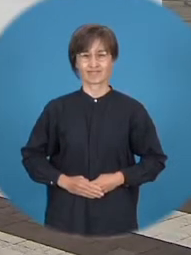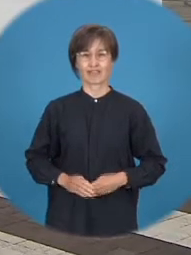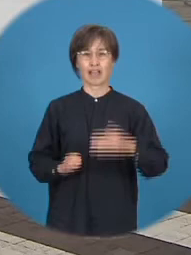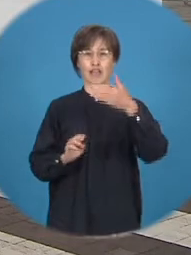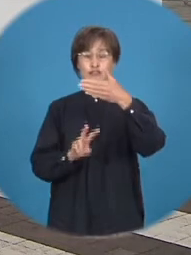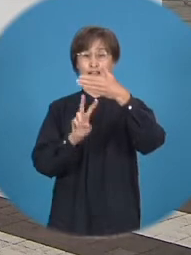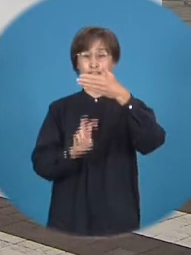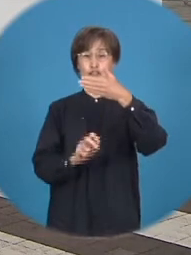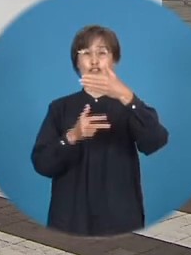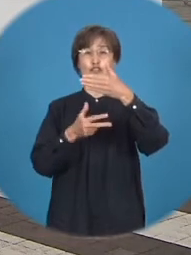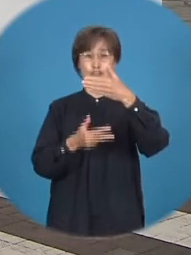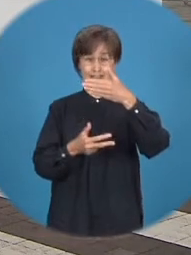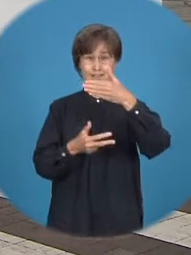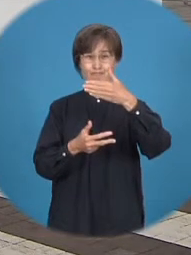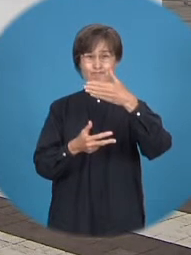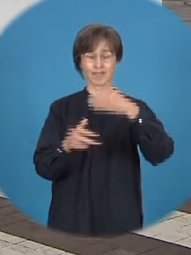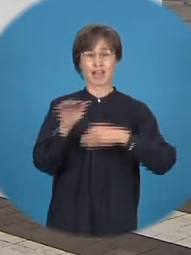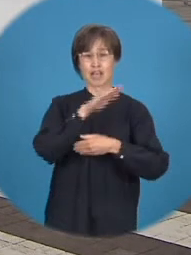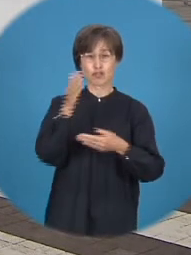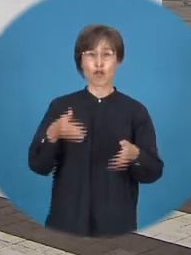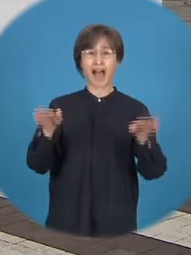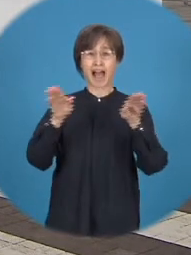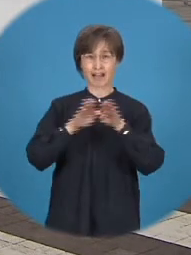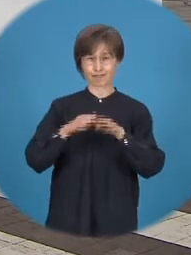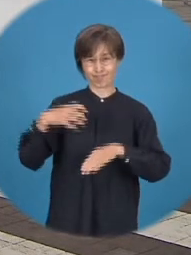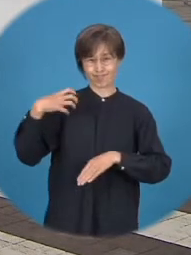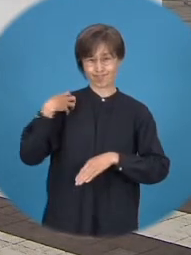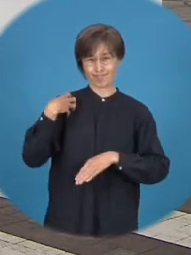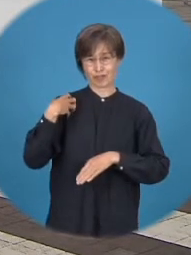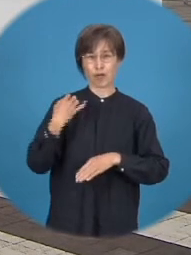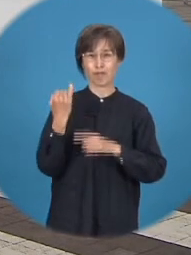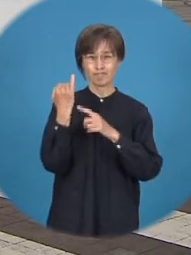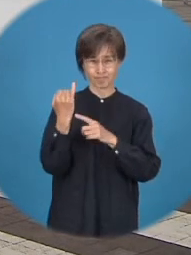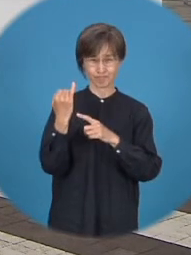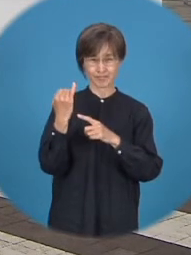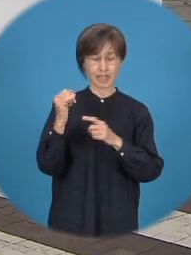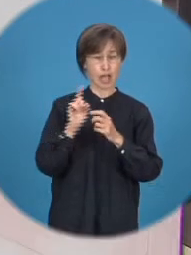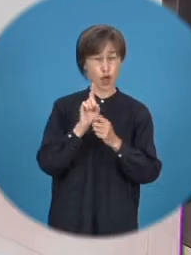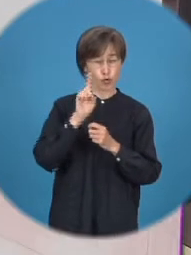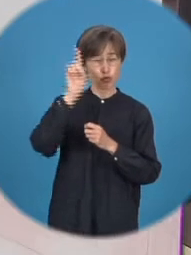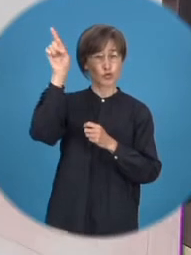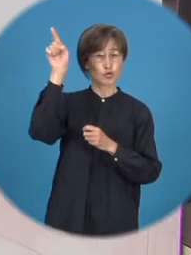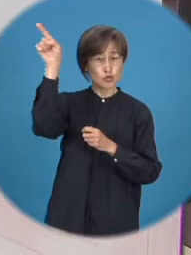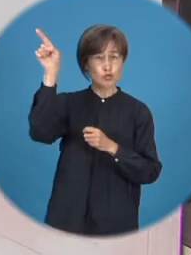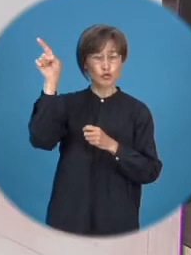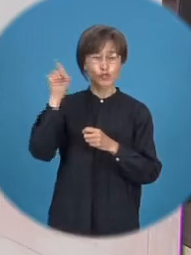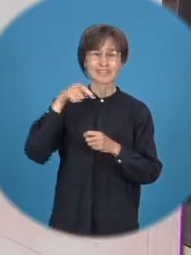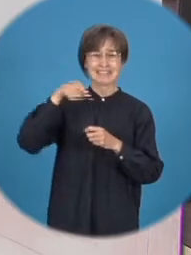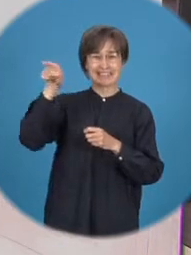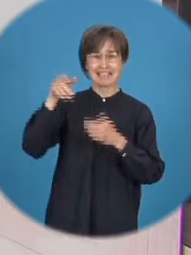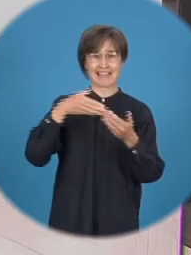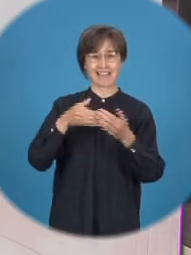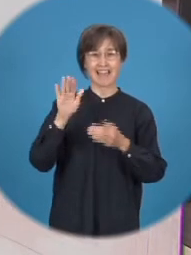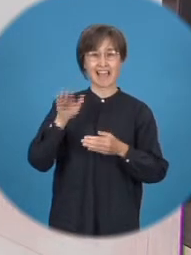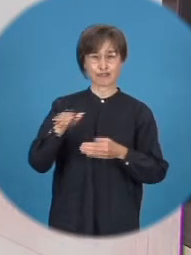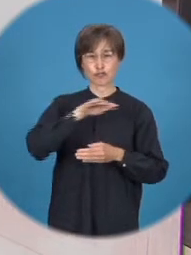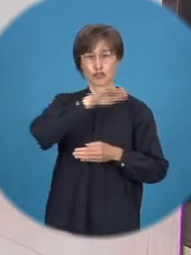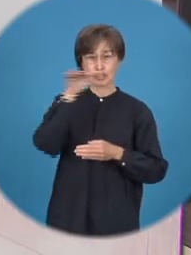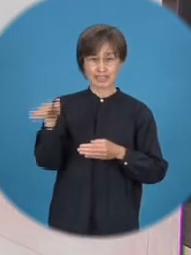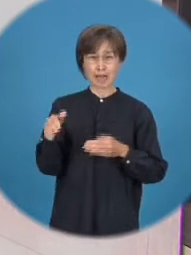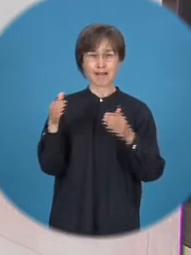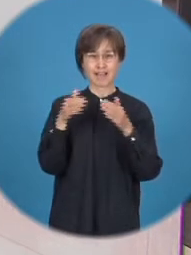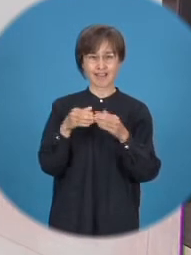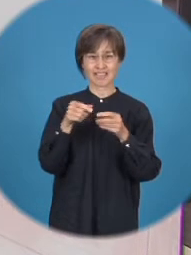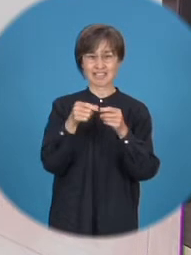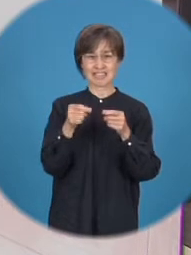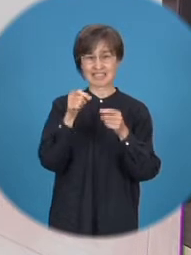9月27日には空博アンバサダーで宇宙飛行士の山崎直子さんによる特別講演会も開催